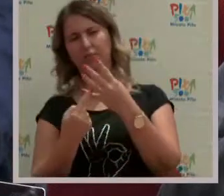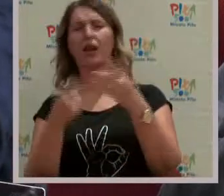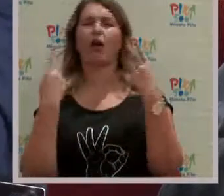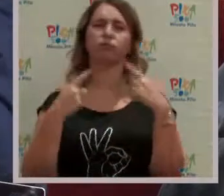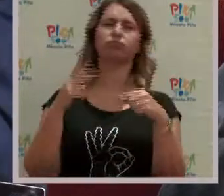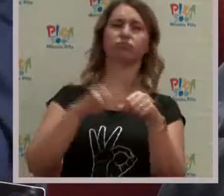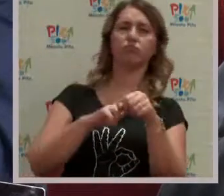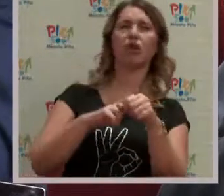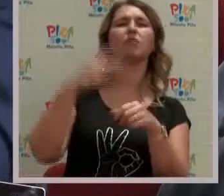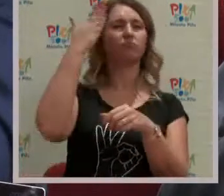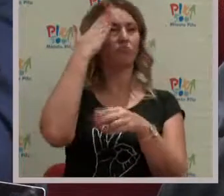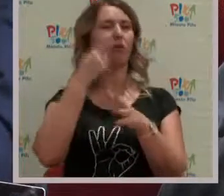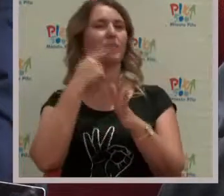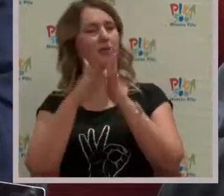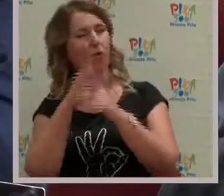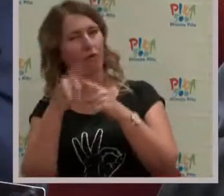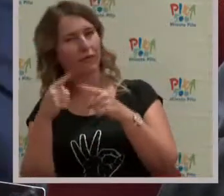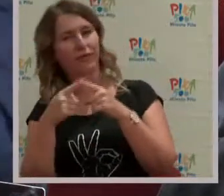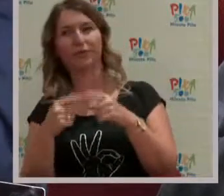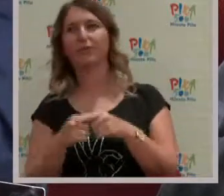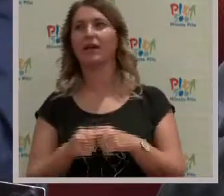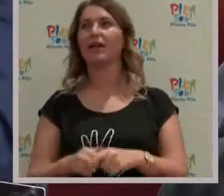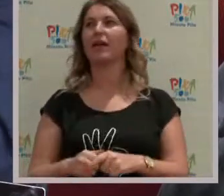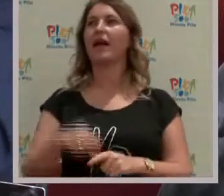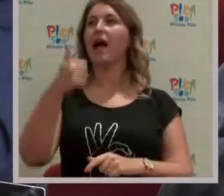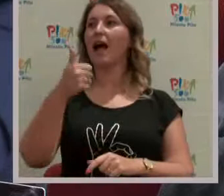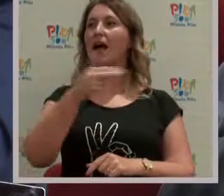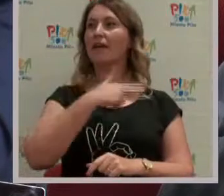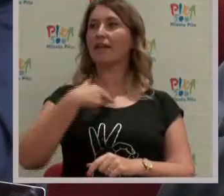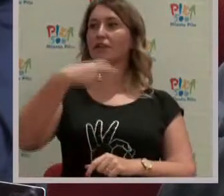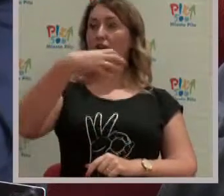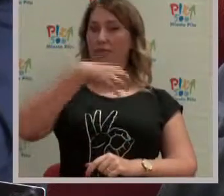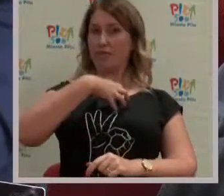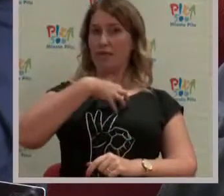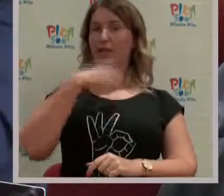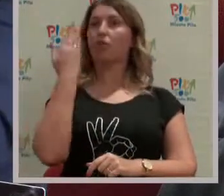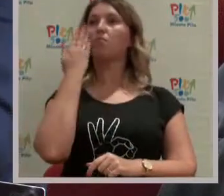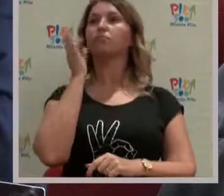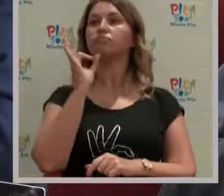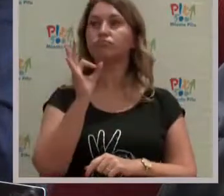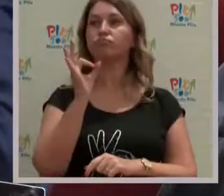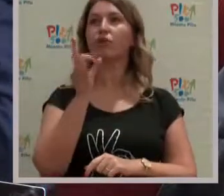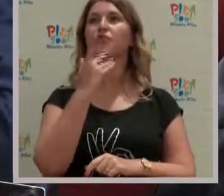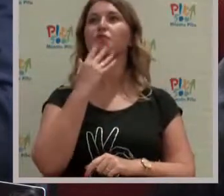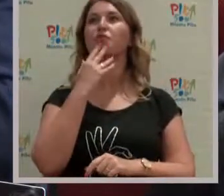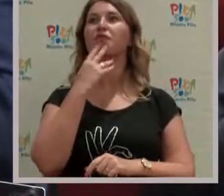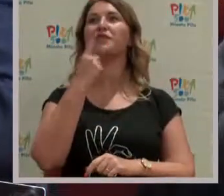czego służą pomocą, a jeden z naszych dyrektorów mówi perfekt w tym języku.